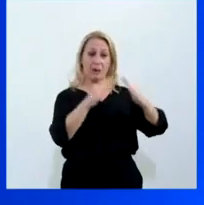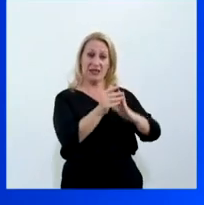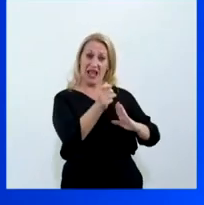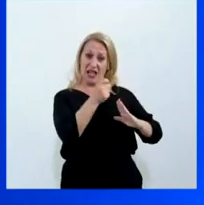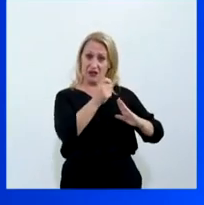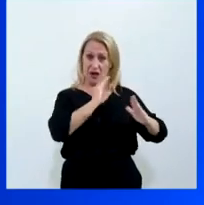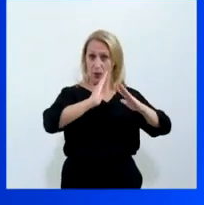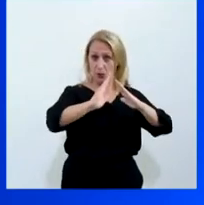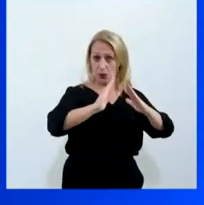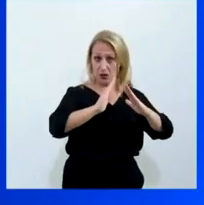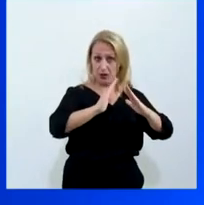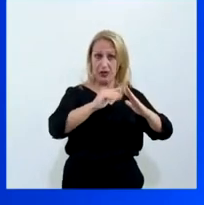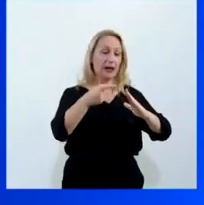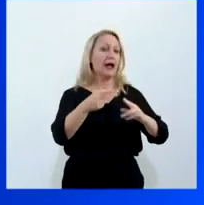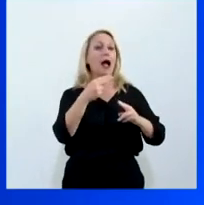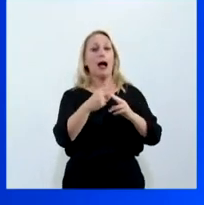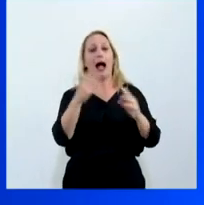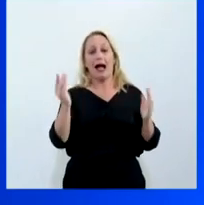τόσο χαμηλότερα είναι τα ασφάλιστρα,